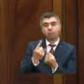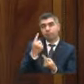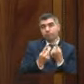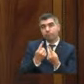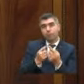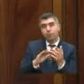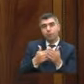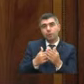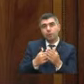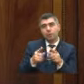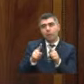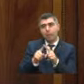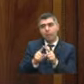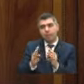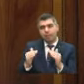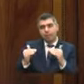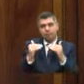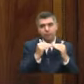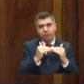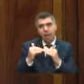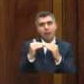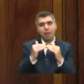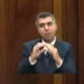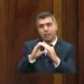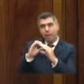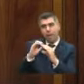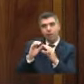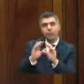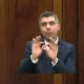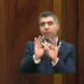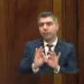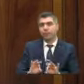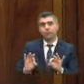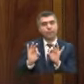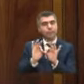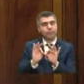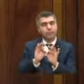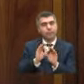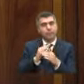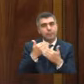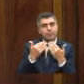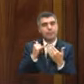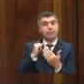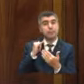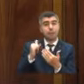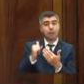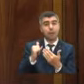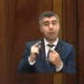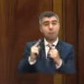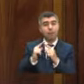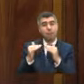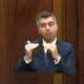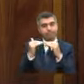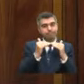هو التشتت وغياب الانسجام بين مكوناتها، بل أم أكثر من ذلك هناك اتهامات مضادة